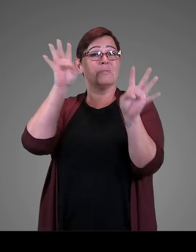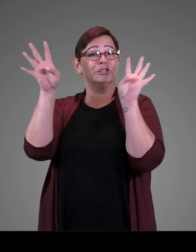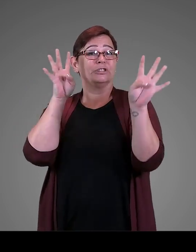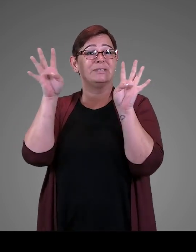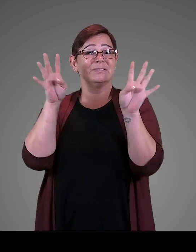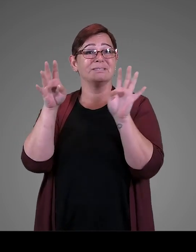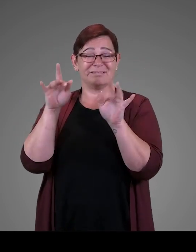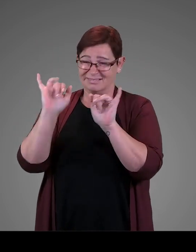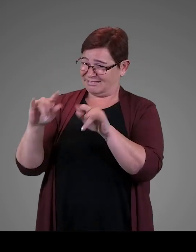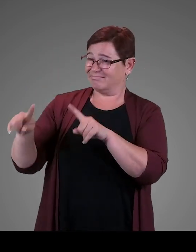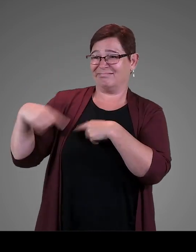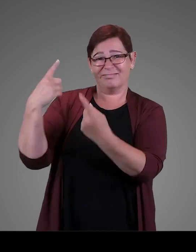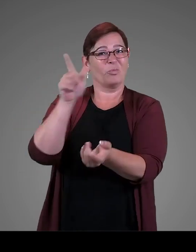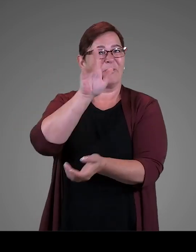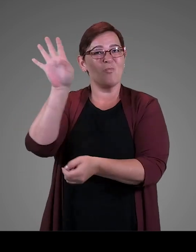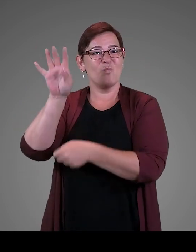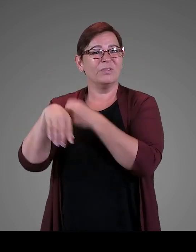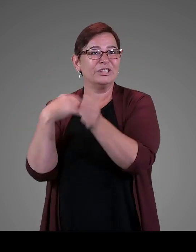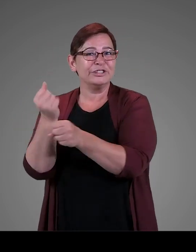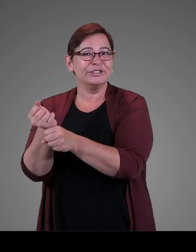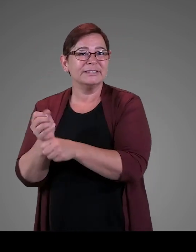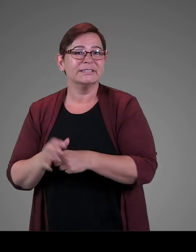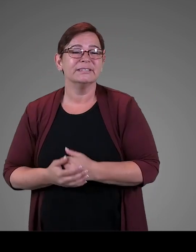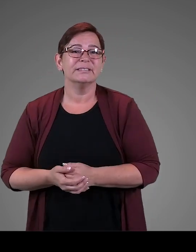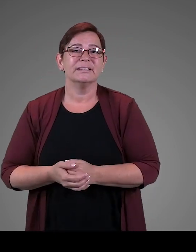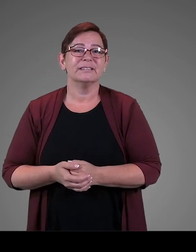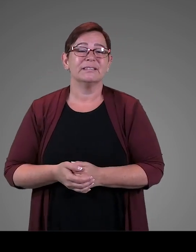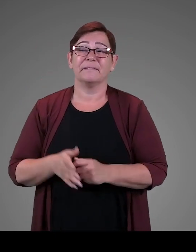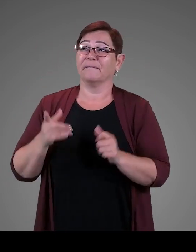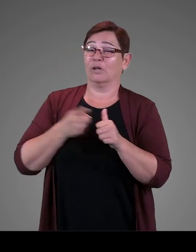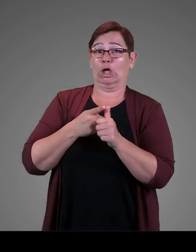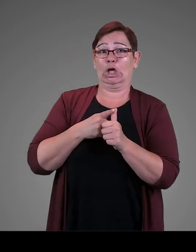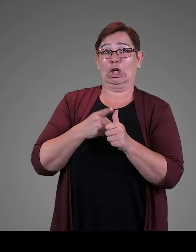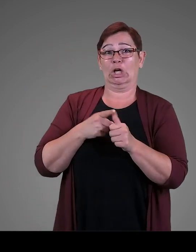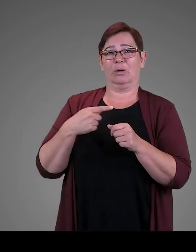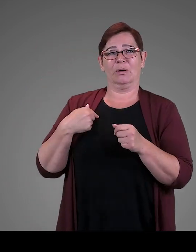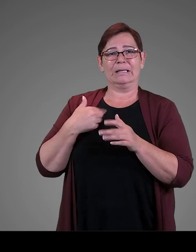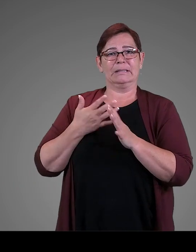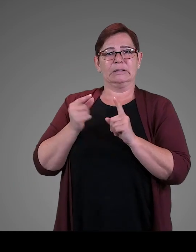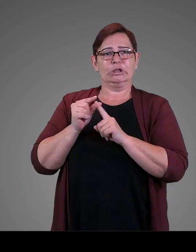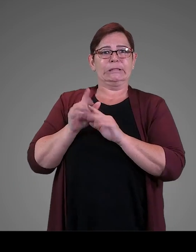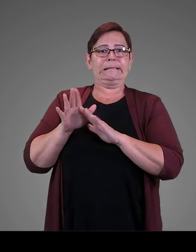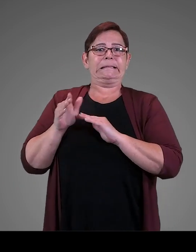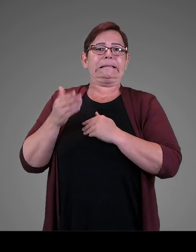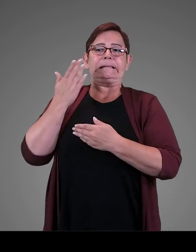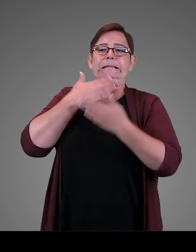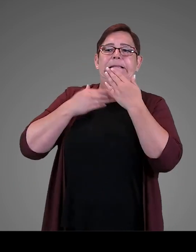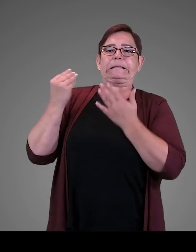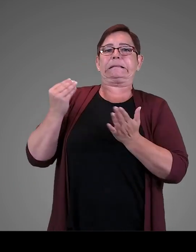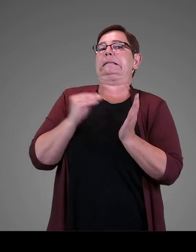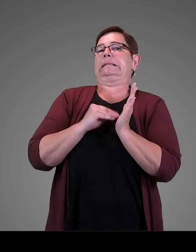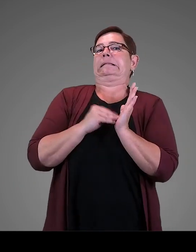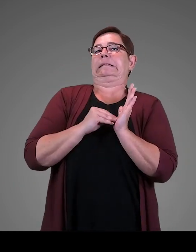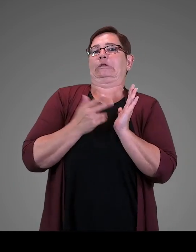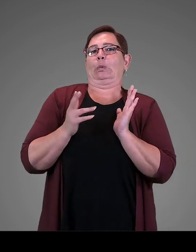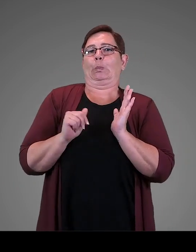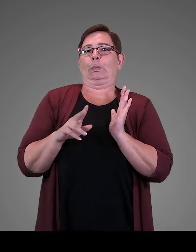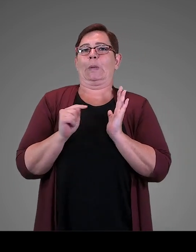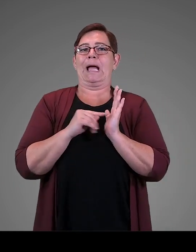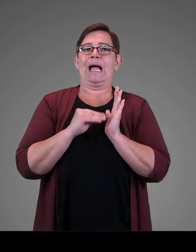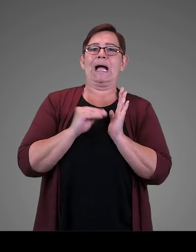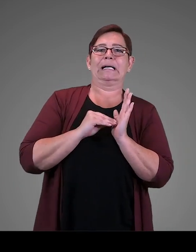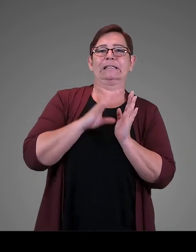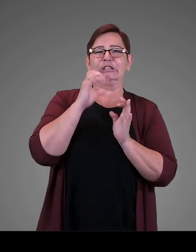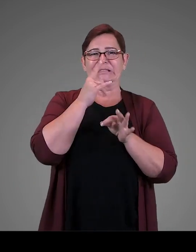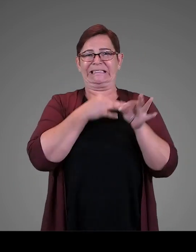didactique. Je pense que le concept de création pédagogique, on l'a travaillé depuis 24 ans. Au début, on cachait le mot dans nos